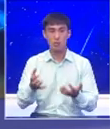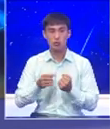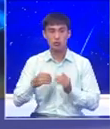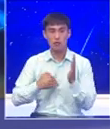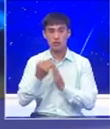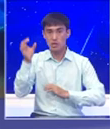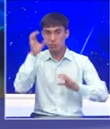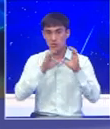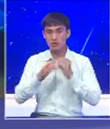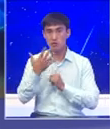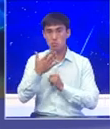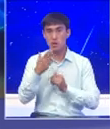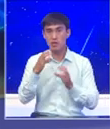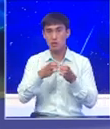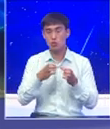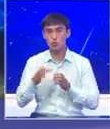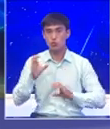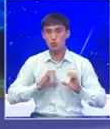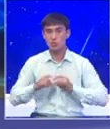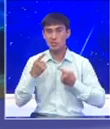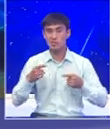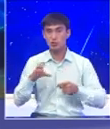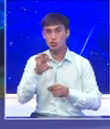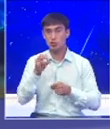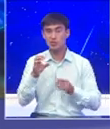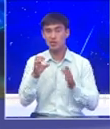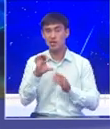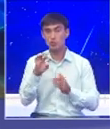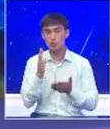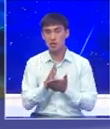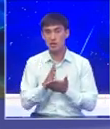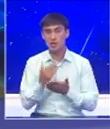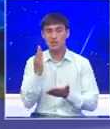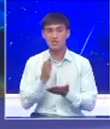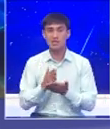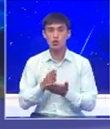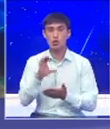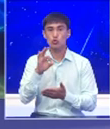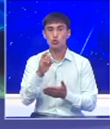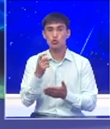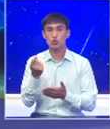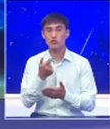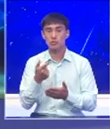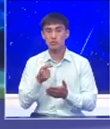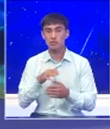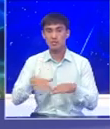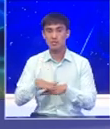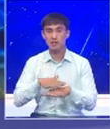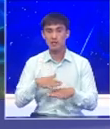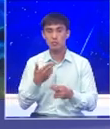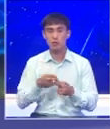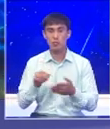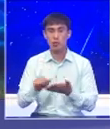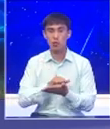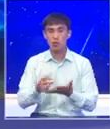высшее образование имеют 5 категорий студентов с различными социальными статусами. В приоритете представители социально уязвимых слоев населения.